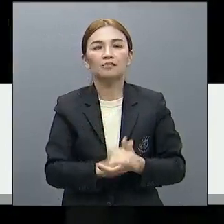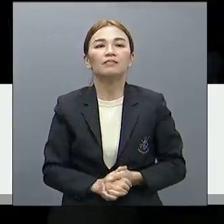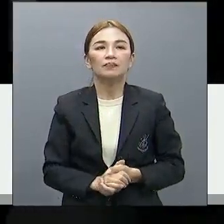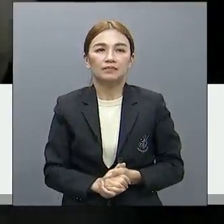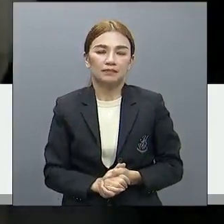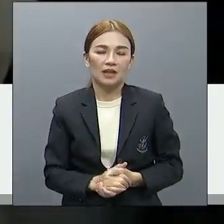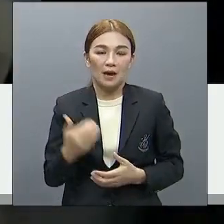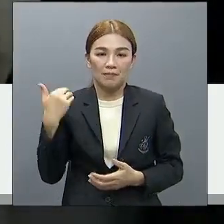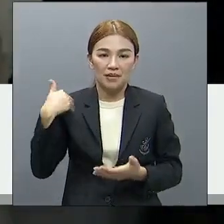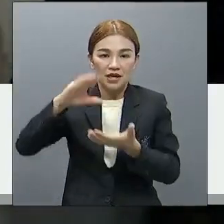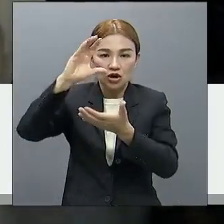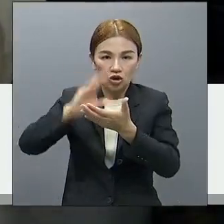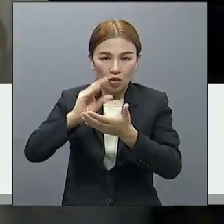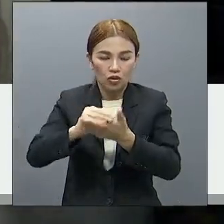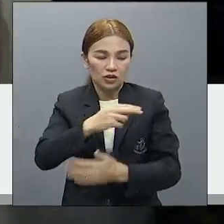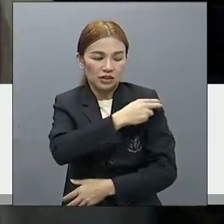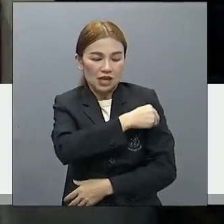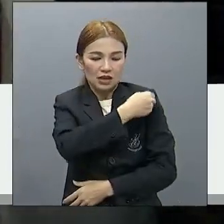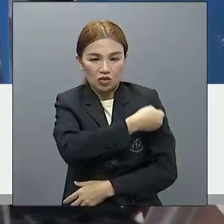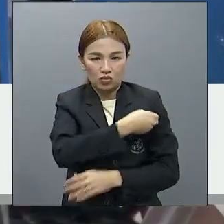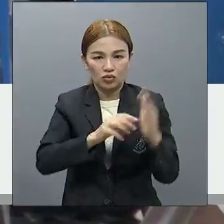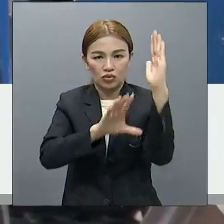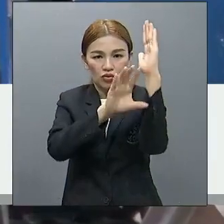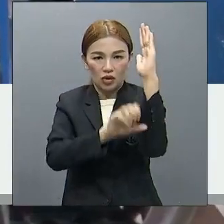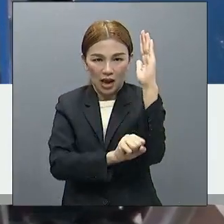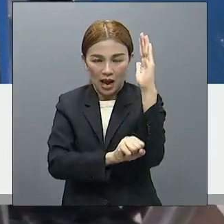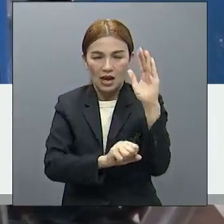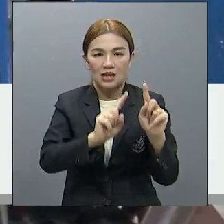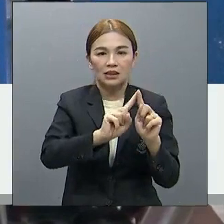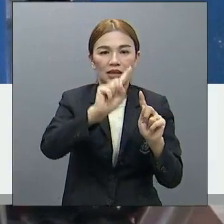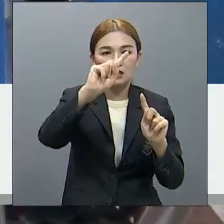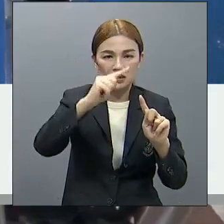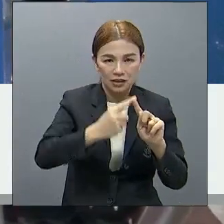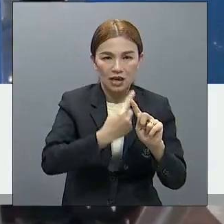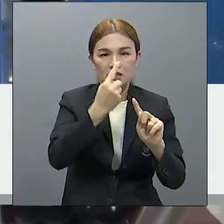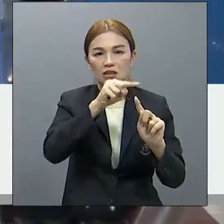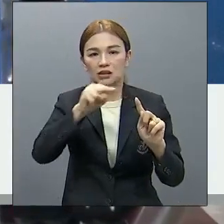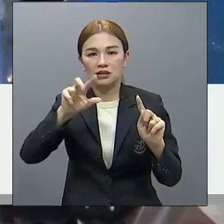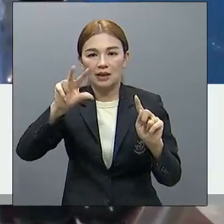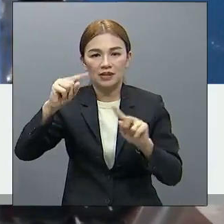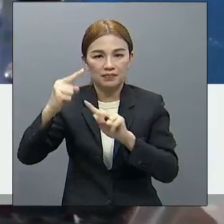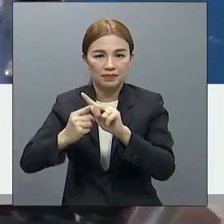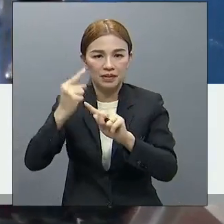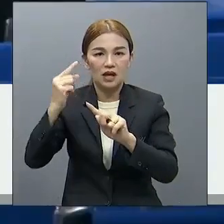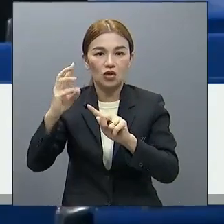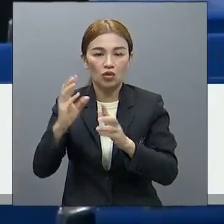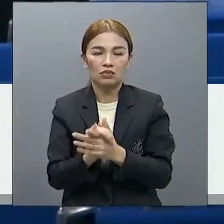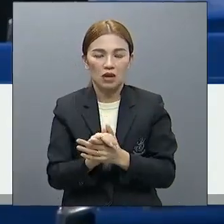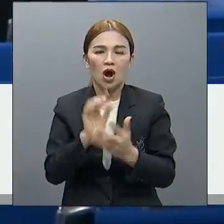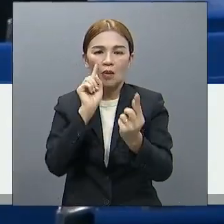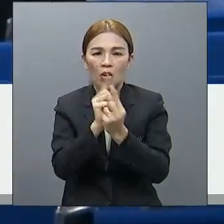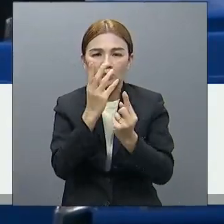เลขจากสำนักงานสาธารณสุขจังหวัดสงขลาช่วง1มกราคมถึง 30มิถุนายนพบผู้ป่วยแล้วกว่า